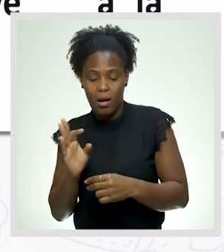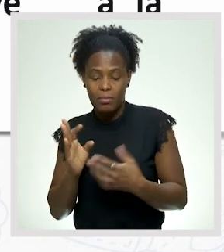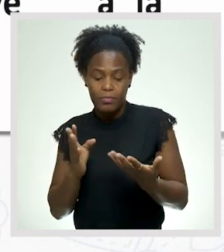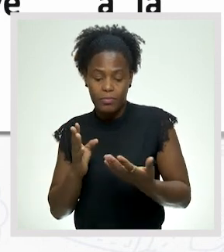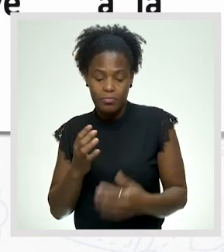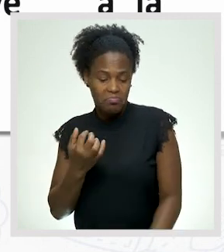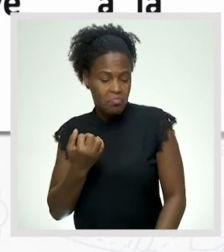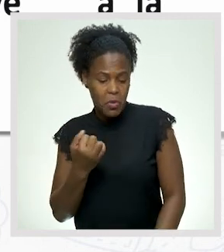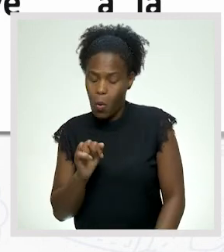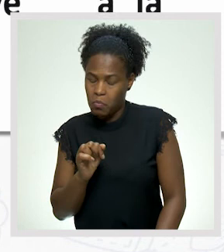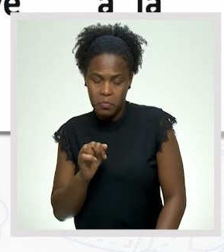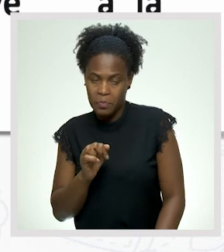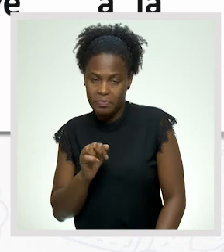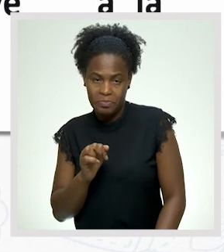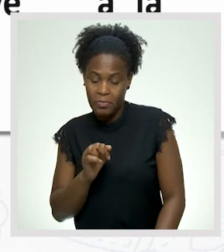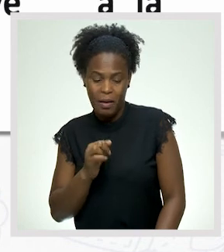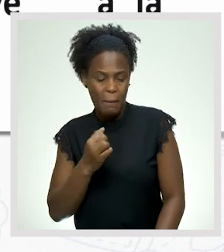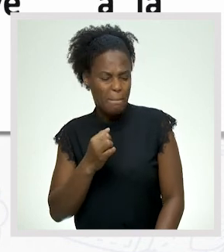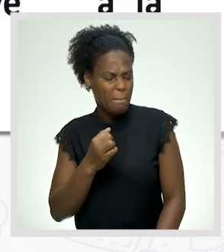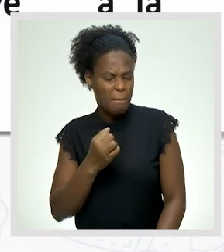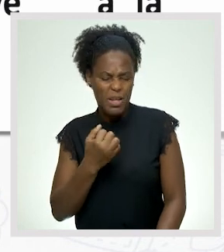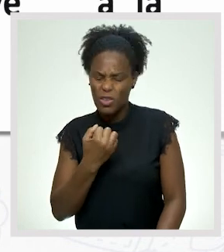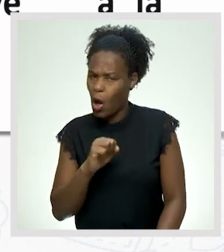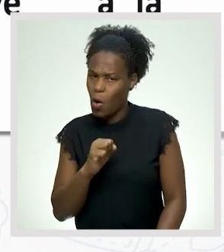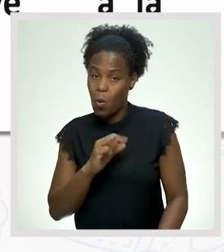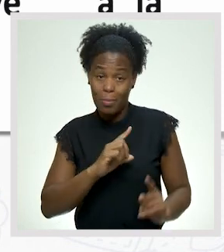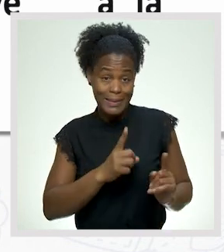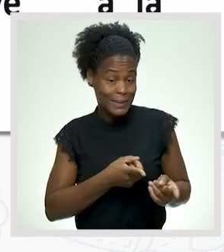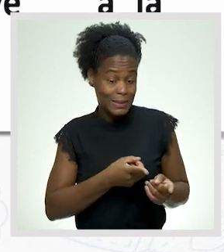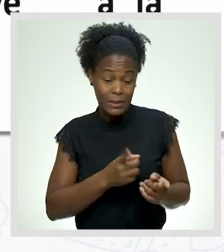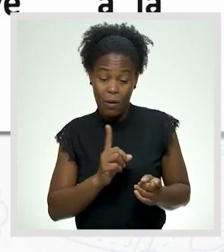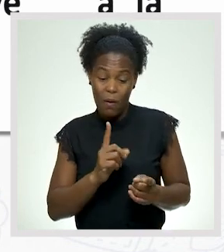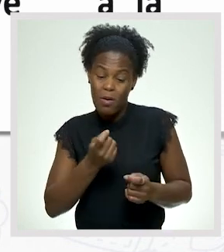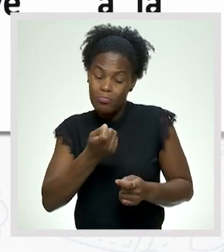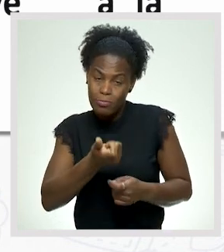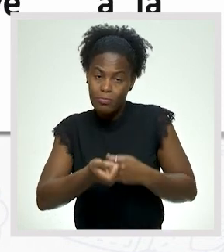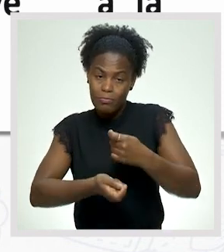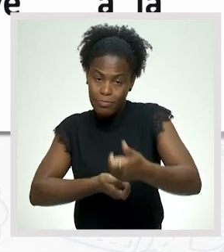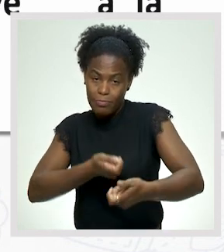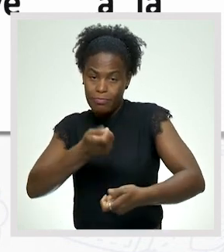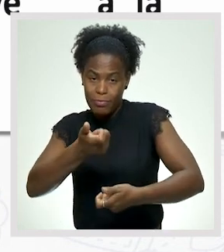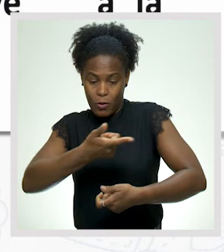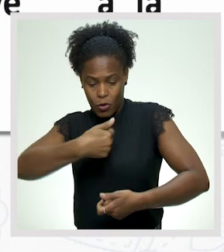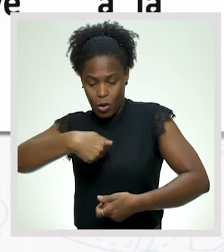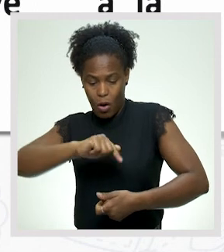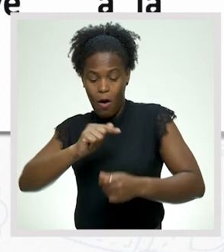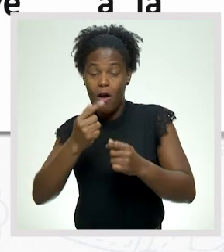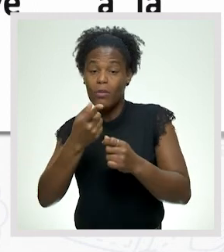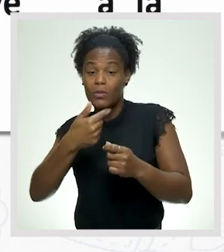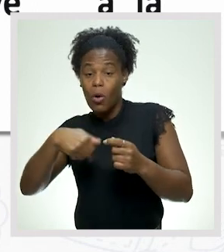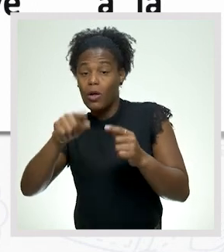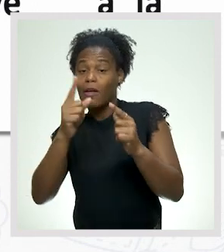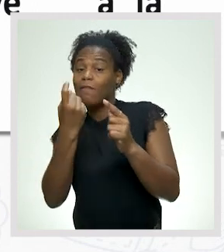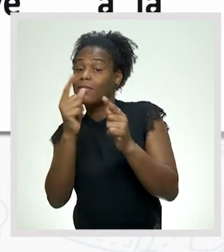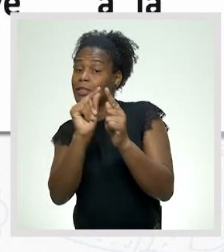Non, pas au début, mais petit à petit, vous complétez l'espace avec le